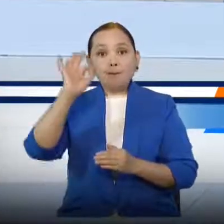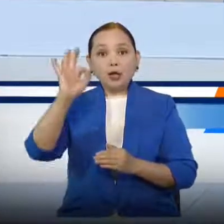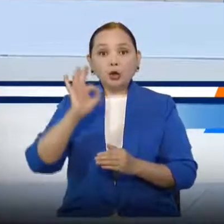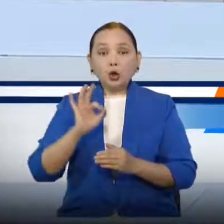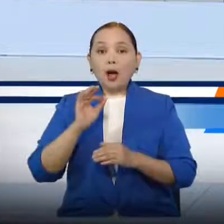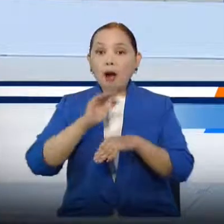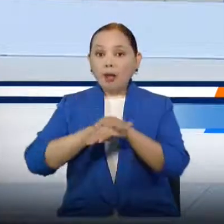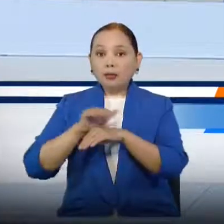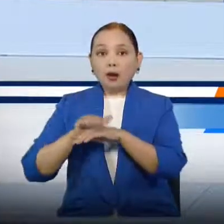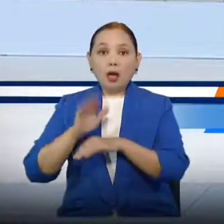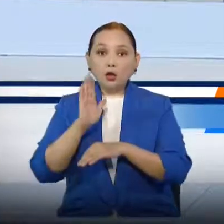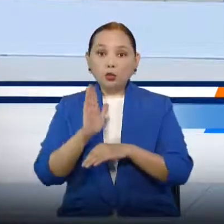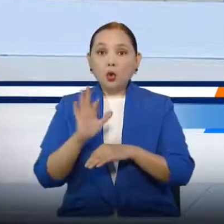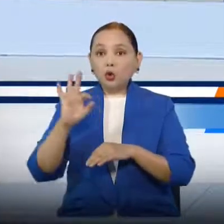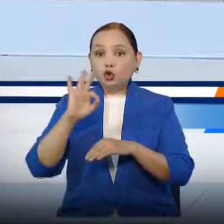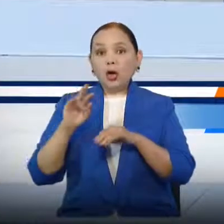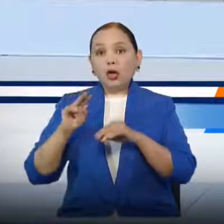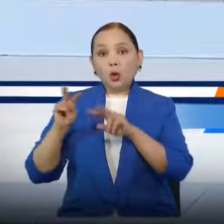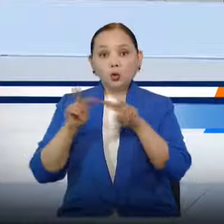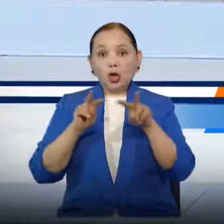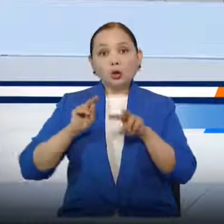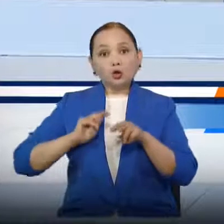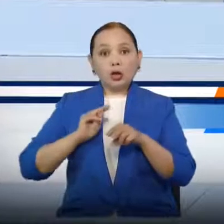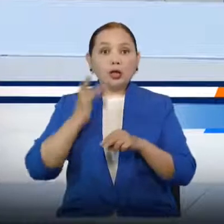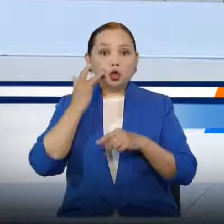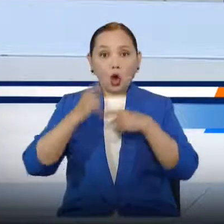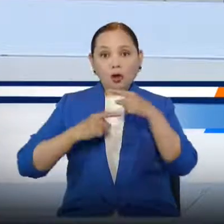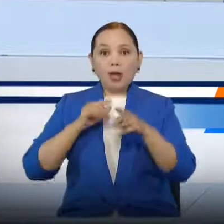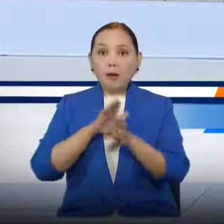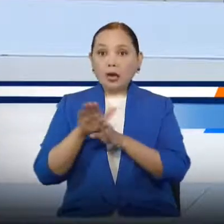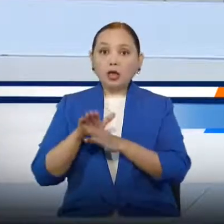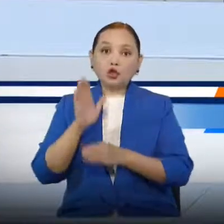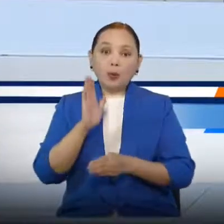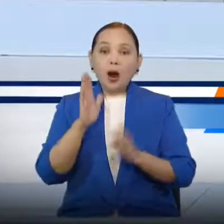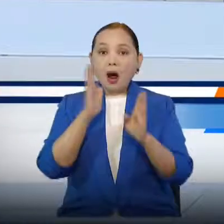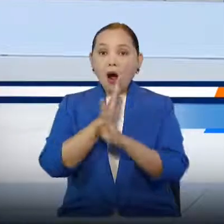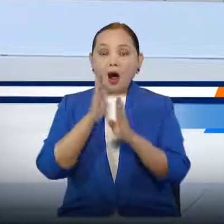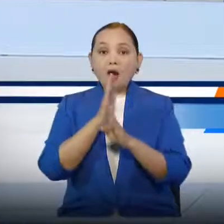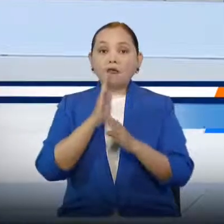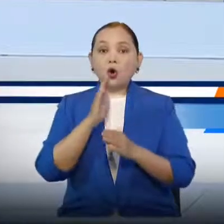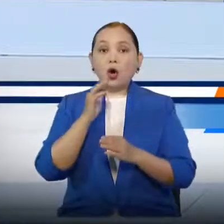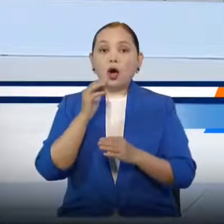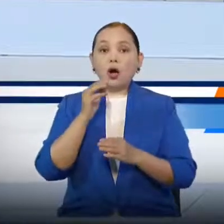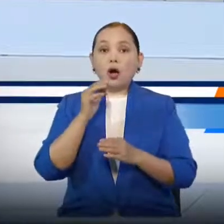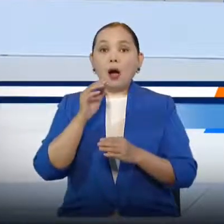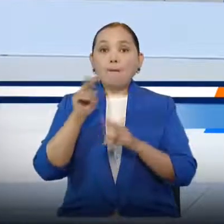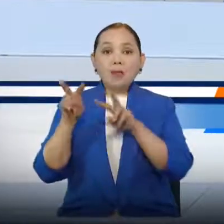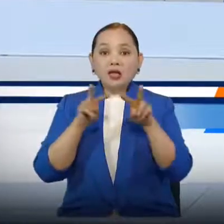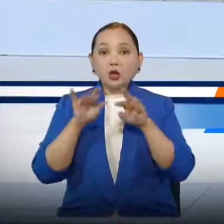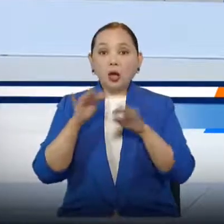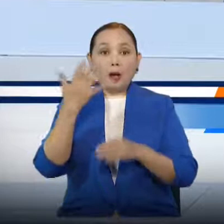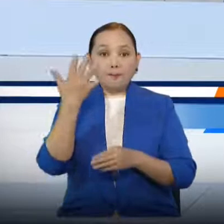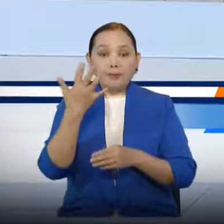miqdorini aniqlash bo'yicha kuzatuv ishlari doimiy amalga oshirilmoqda. Havo sifatini monitoring qilish 5 ta